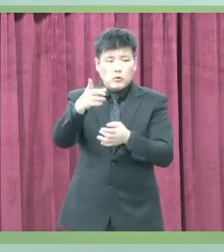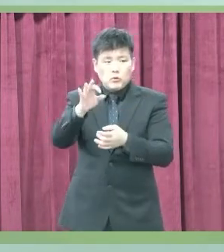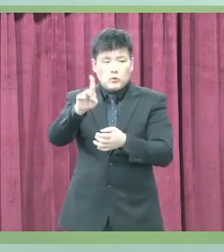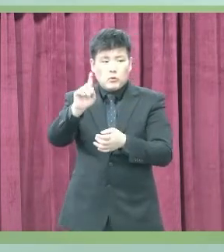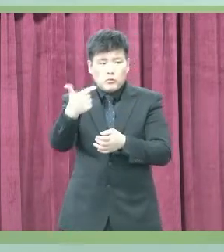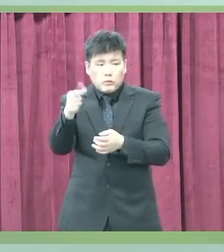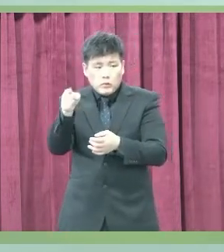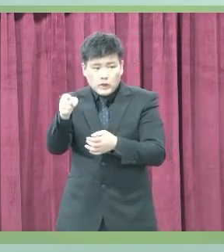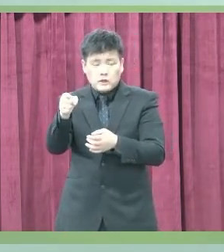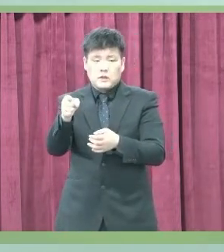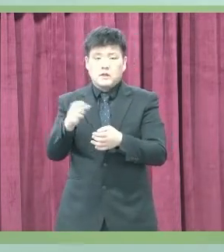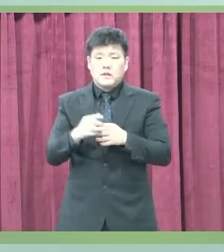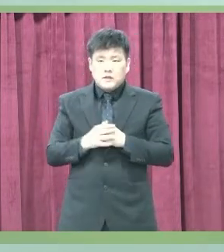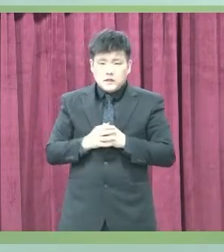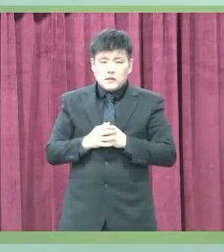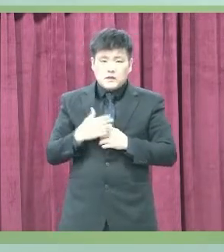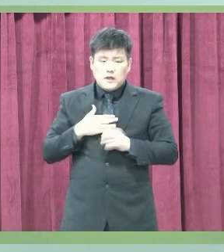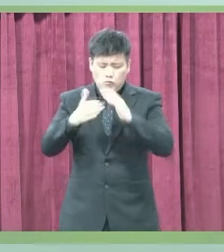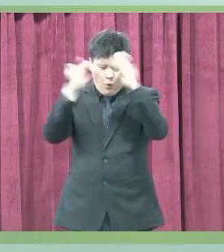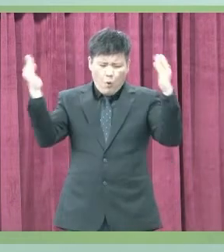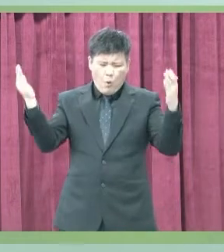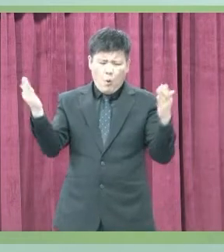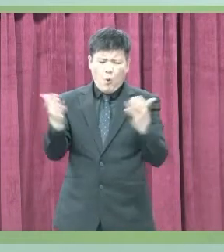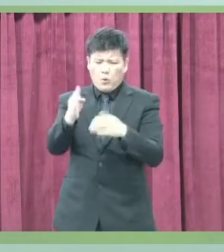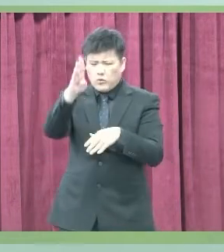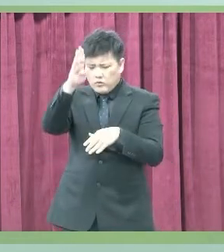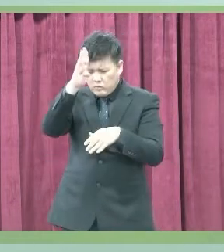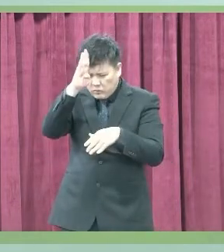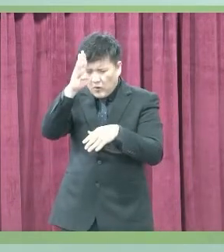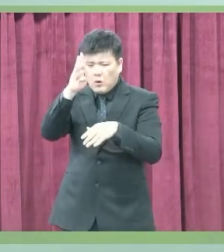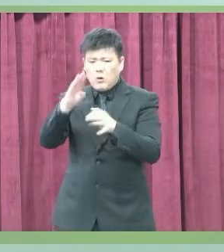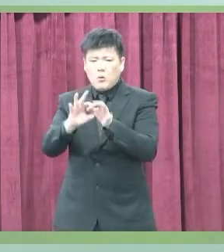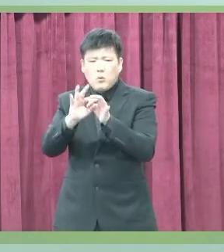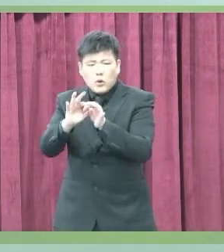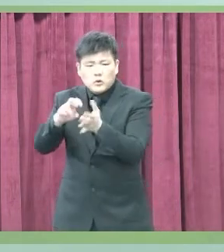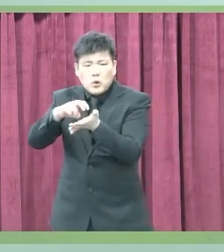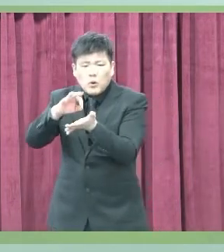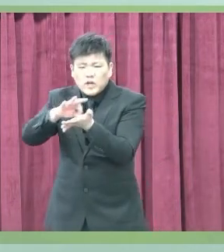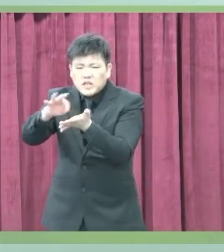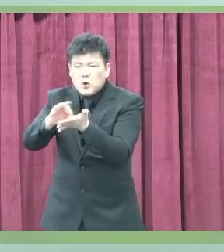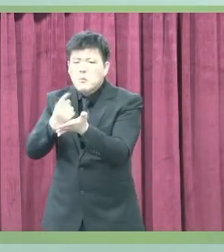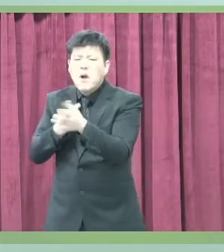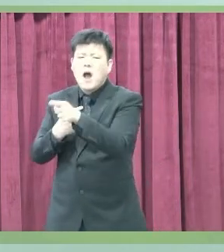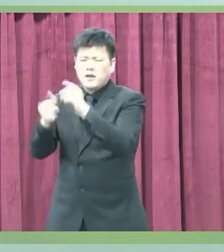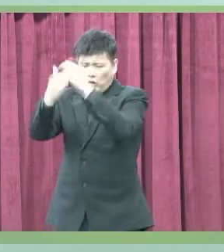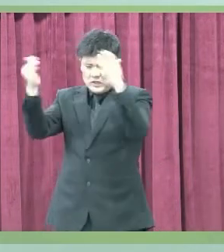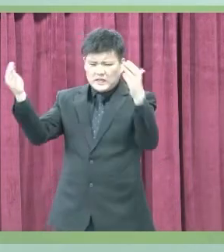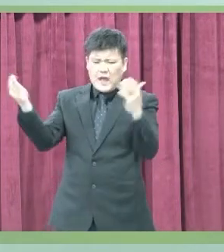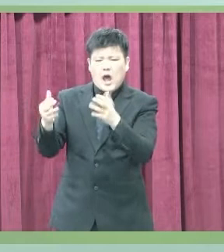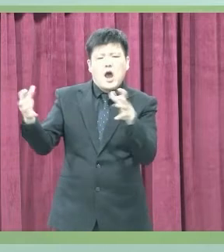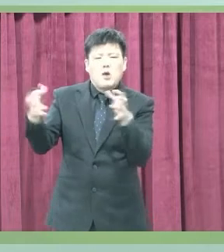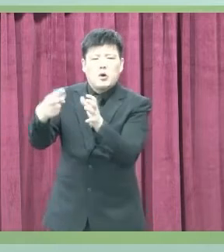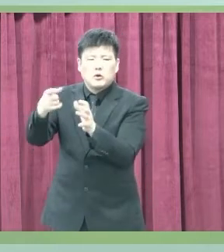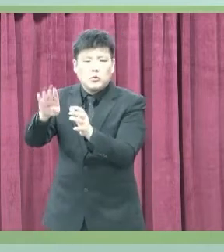다 표시하는 거로 인해서 하기 때문에 비율로 표시를 합니다. 즉 동반 질환이 장애인 같은